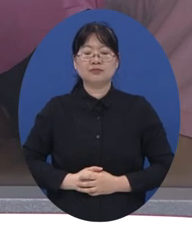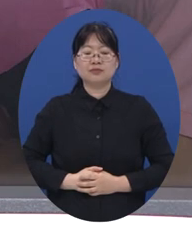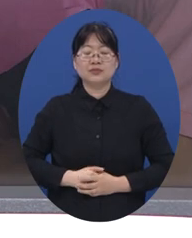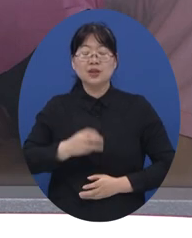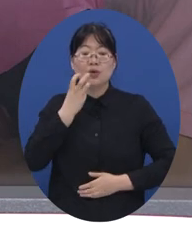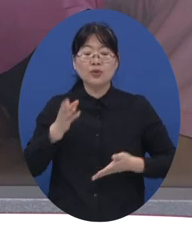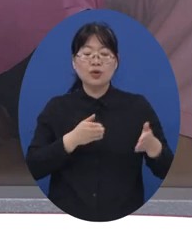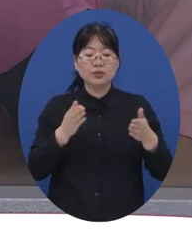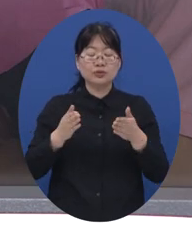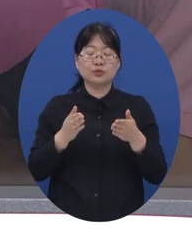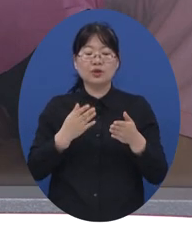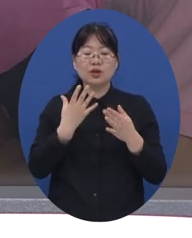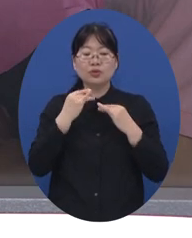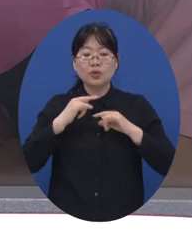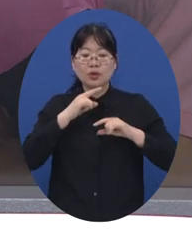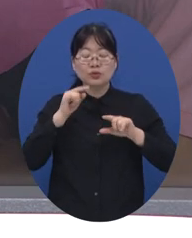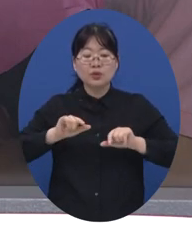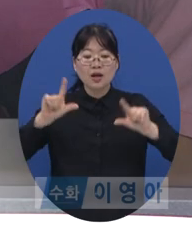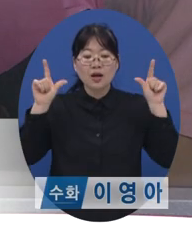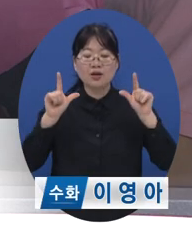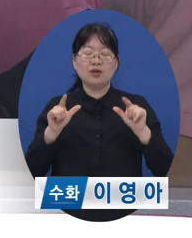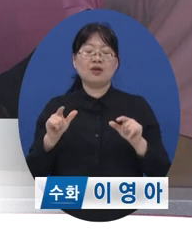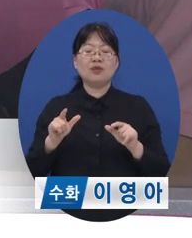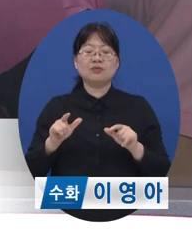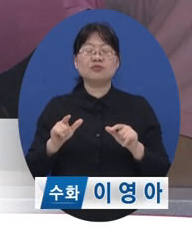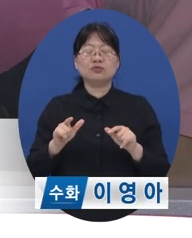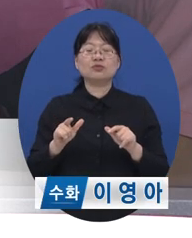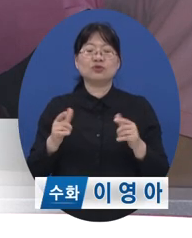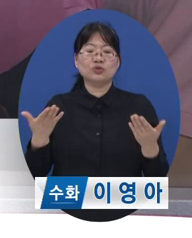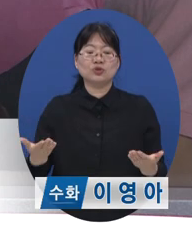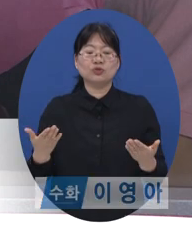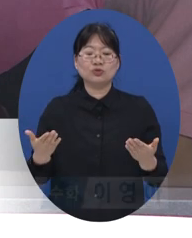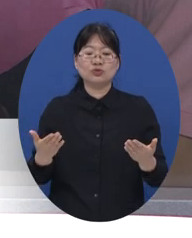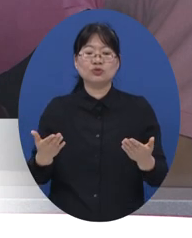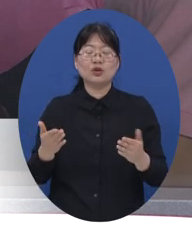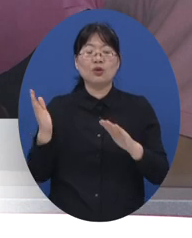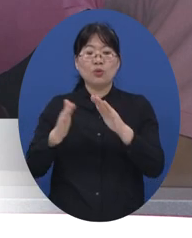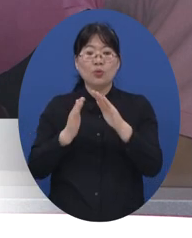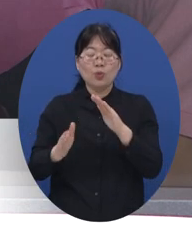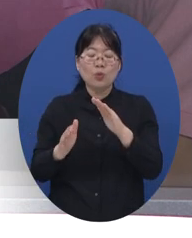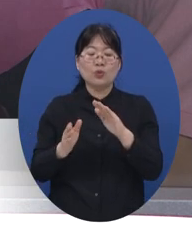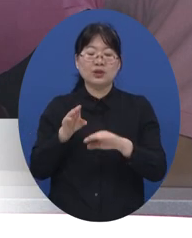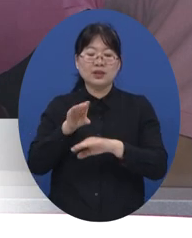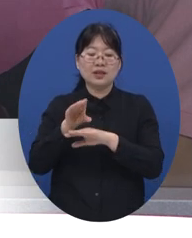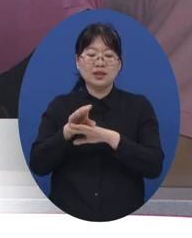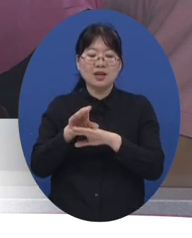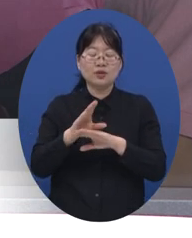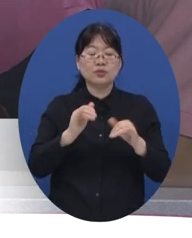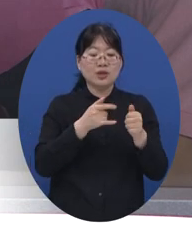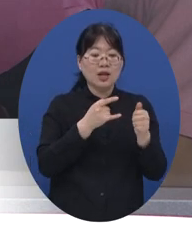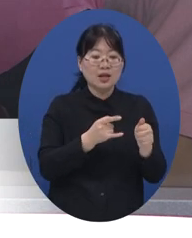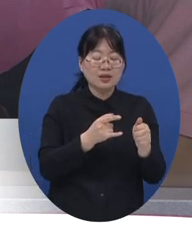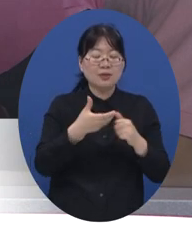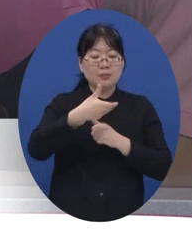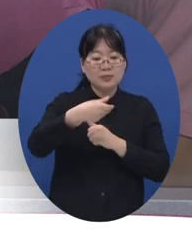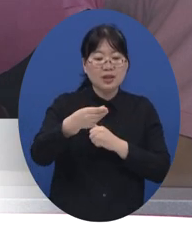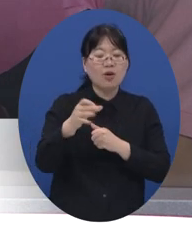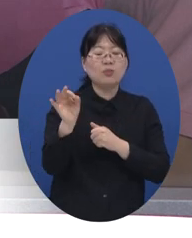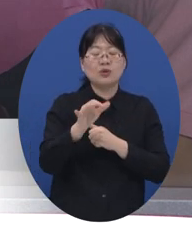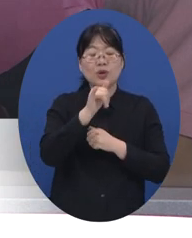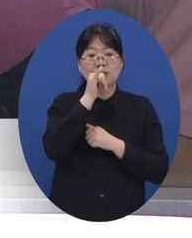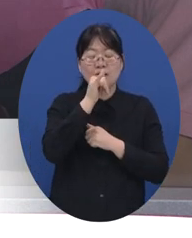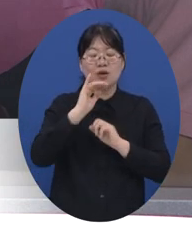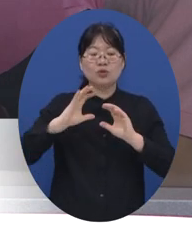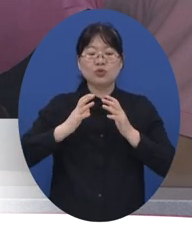경기도는 주말이나 공휴일에 노는 공용 차량을 도민에게 무상으로 빌려주는 행복하셔요 운영 중인데요 이용